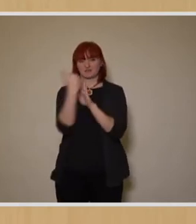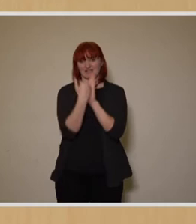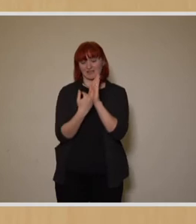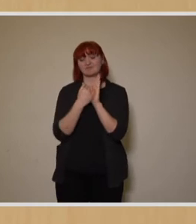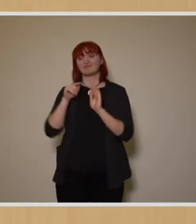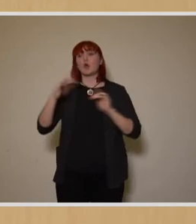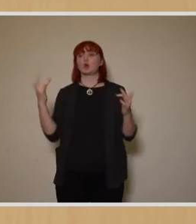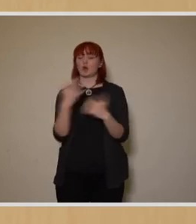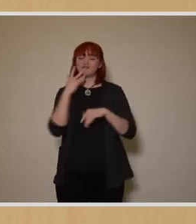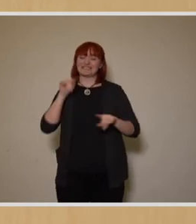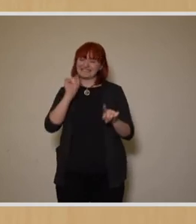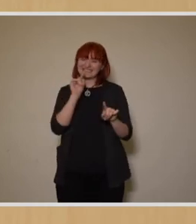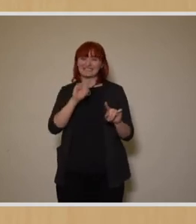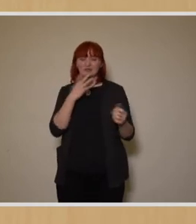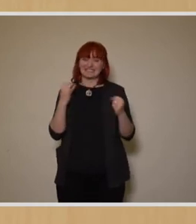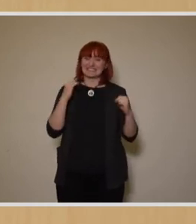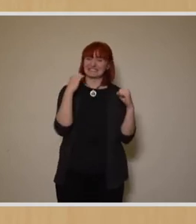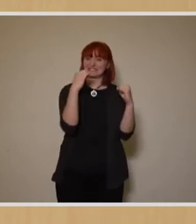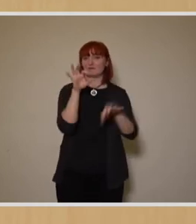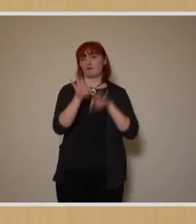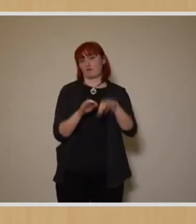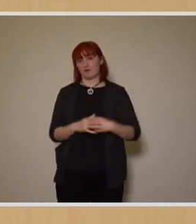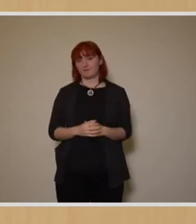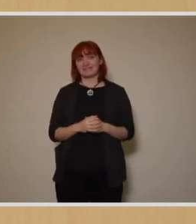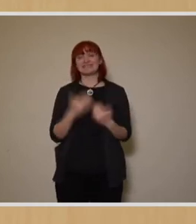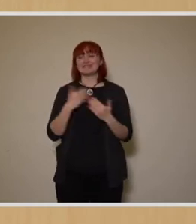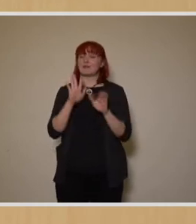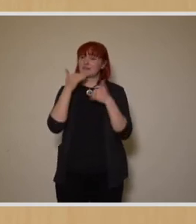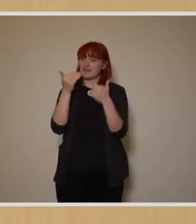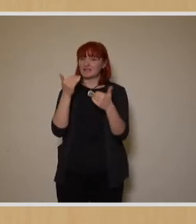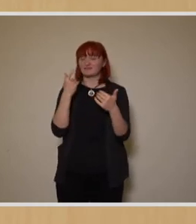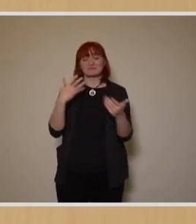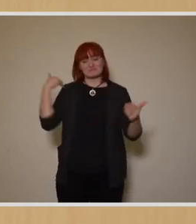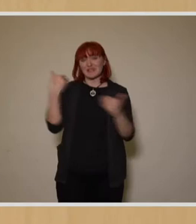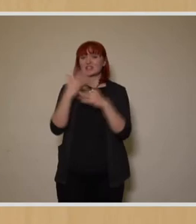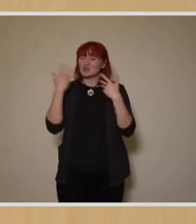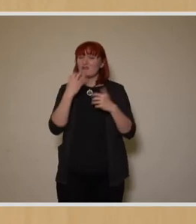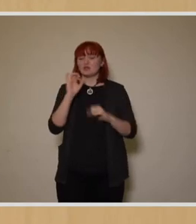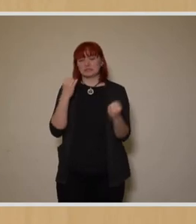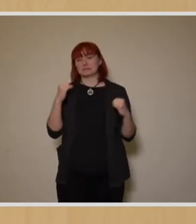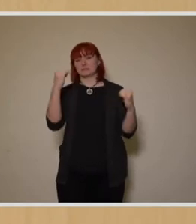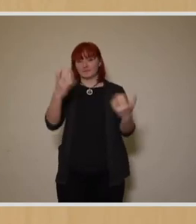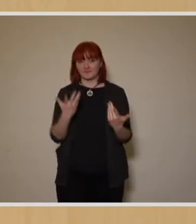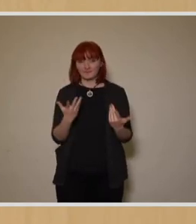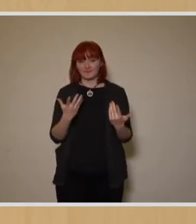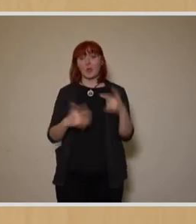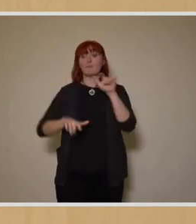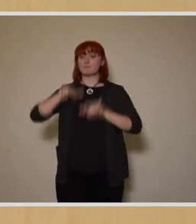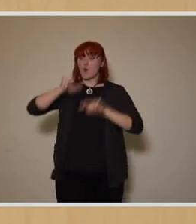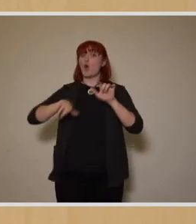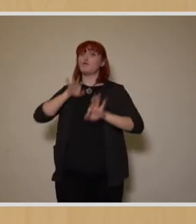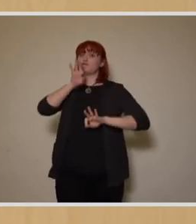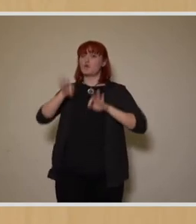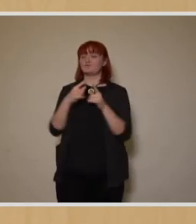eingesetzt haben. Vielen Dank auch dafür. Denn das ist es, was wir seit Jahren tun und versuchen, Bürgerinnen Chancen